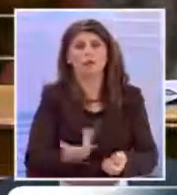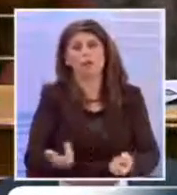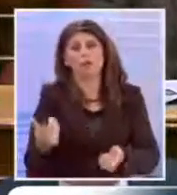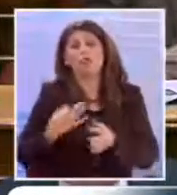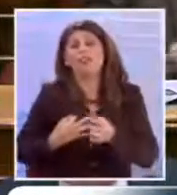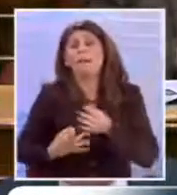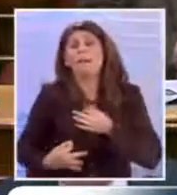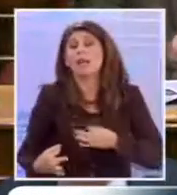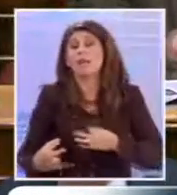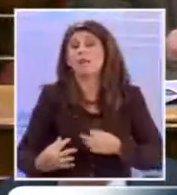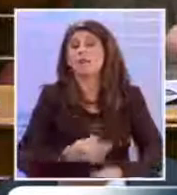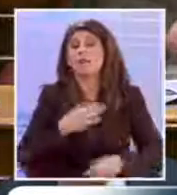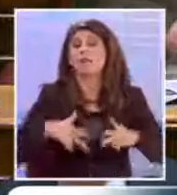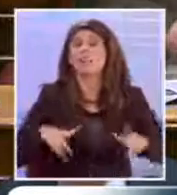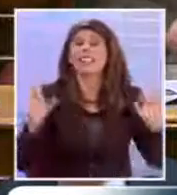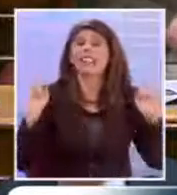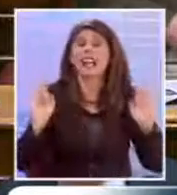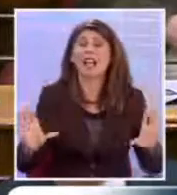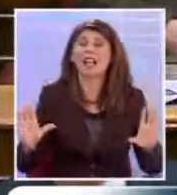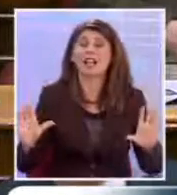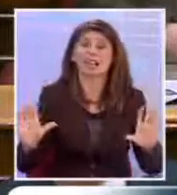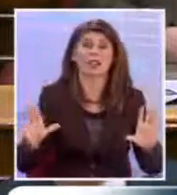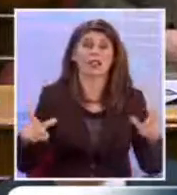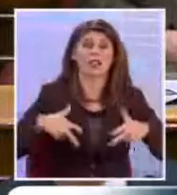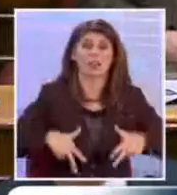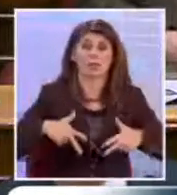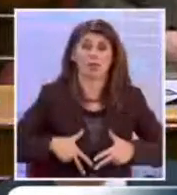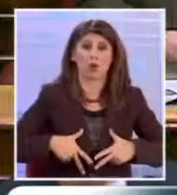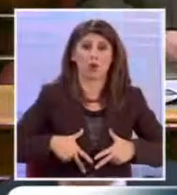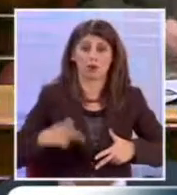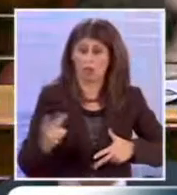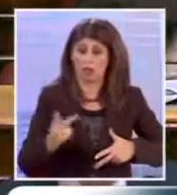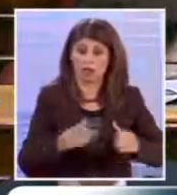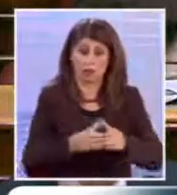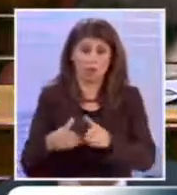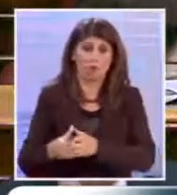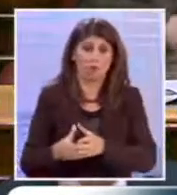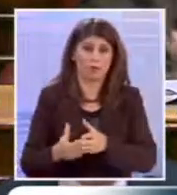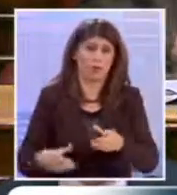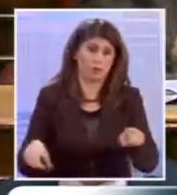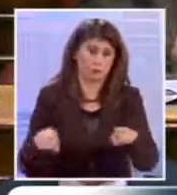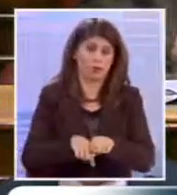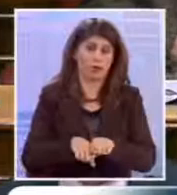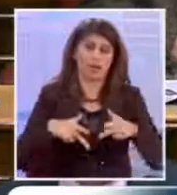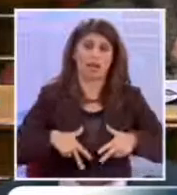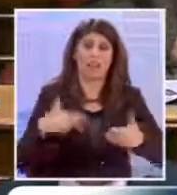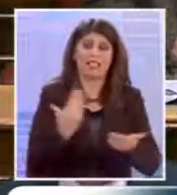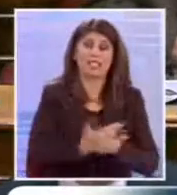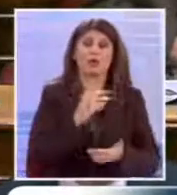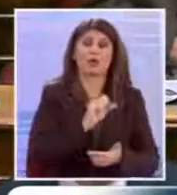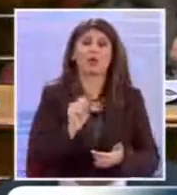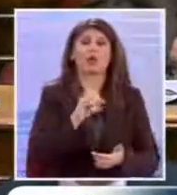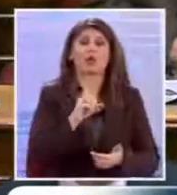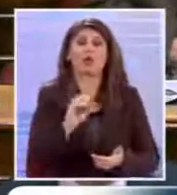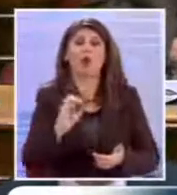Υπουργός και κανένας υπουργός της κυβέρνησης μέχρι σήμερα αν ζήτησε από το ΣΔΟΕ